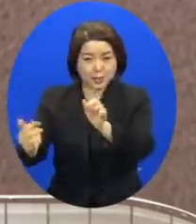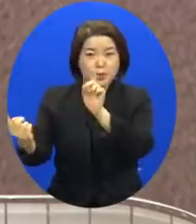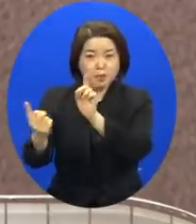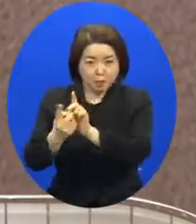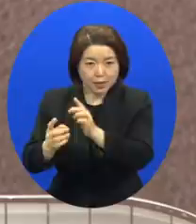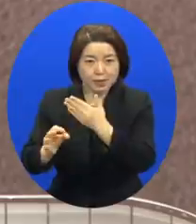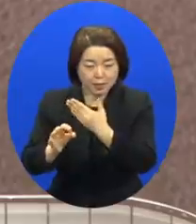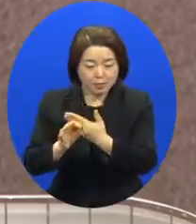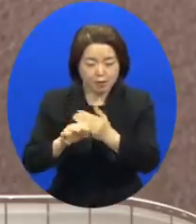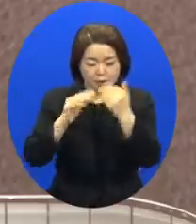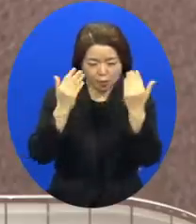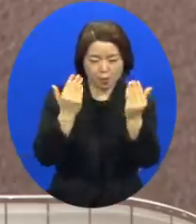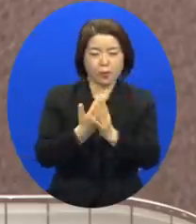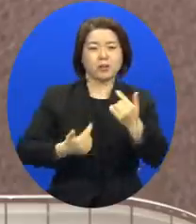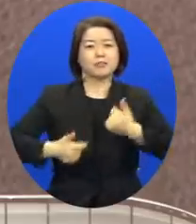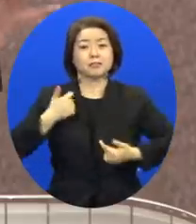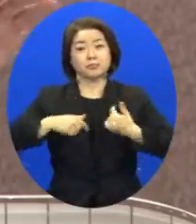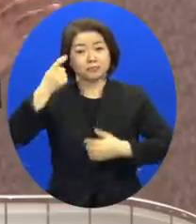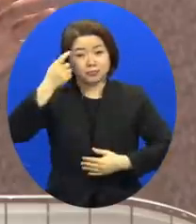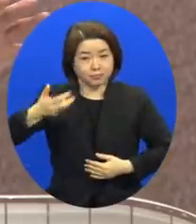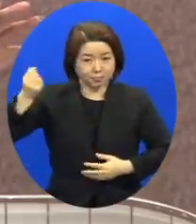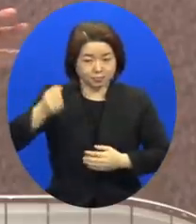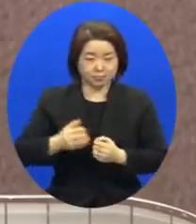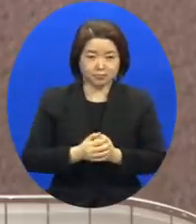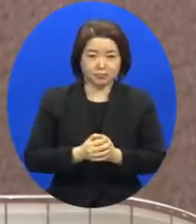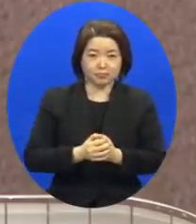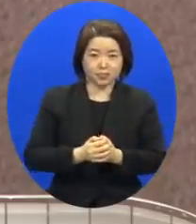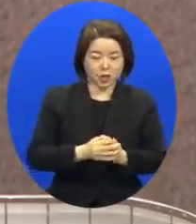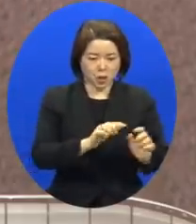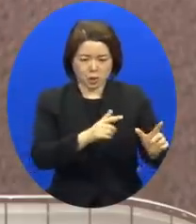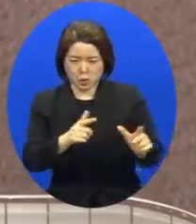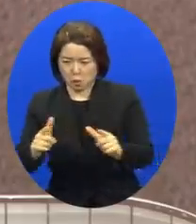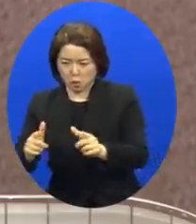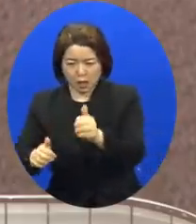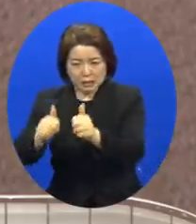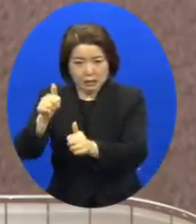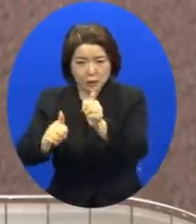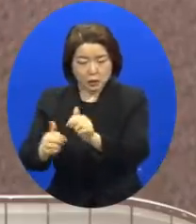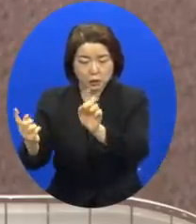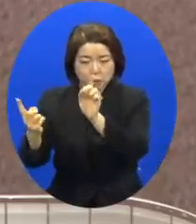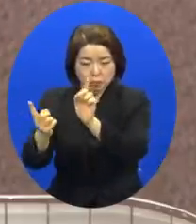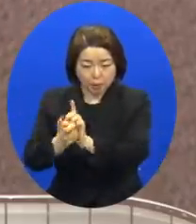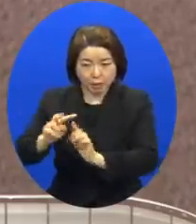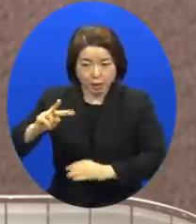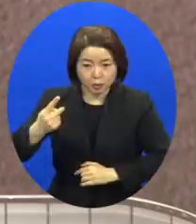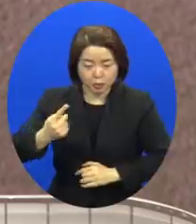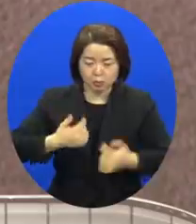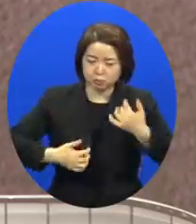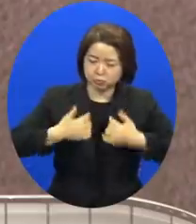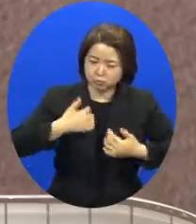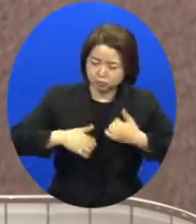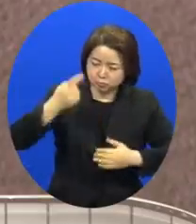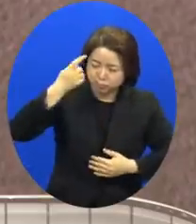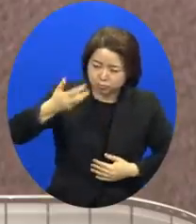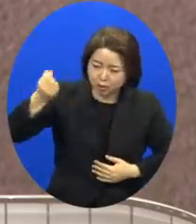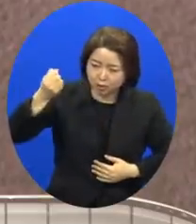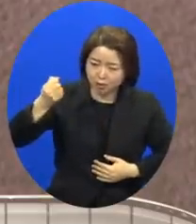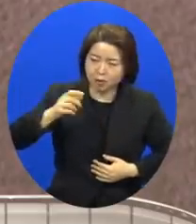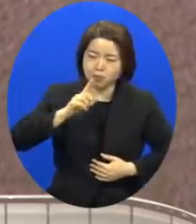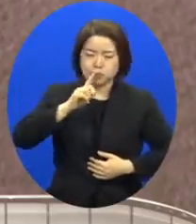여기라 어 여러 가지 시험을 만나거든 온전히 기쁘게 여기라 아니에요 영웅 말이 안 맞을 것